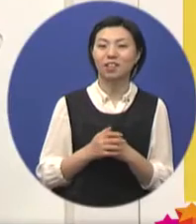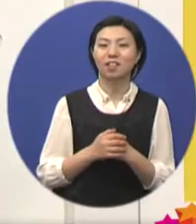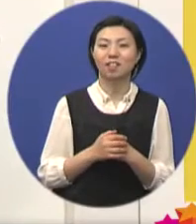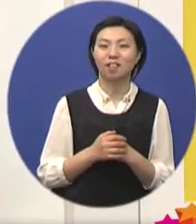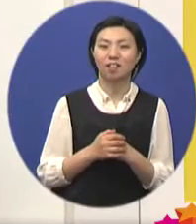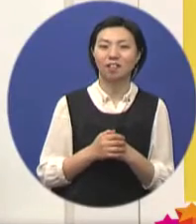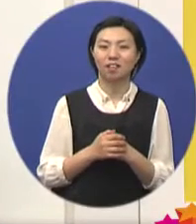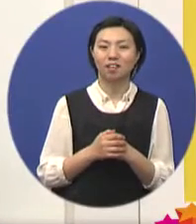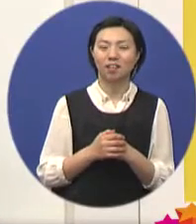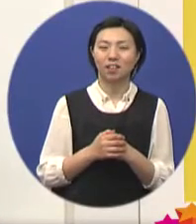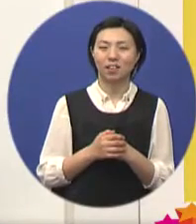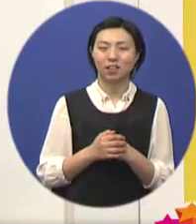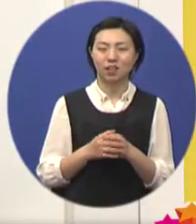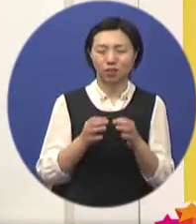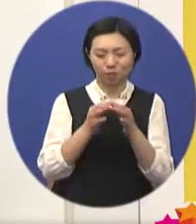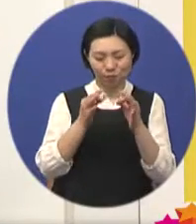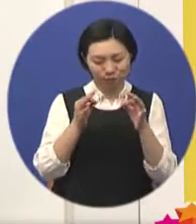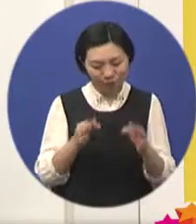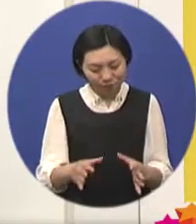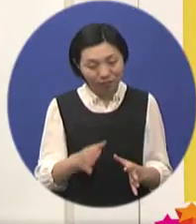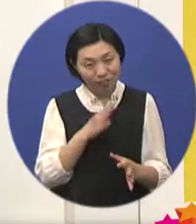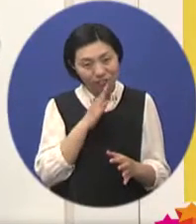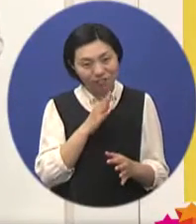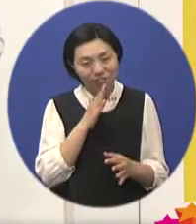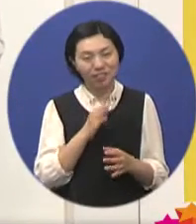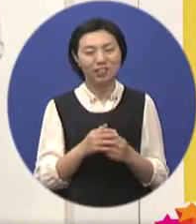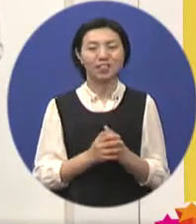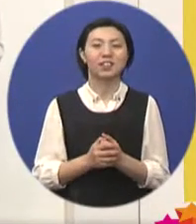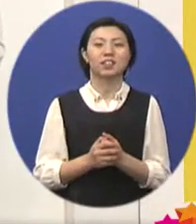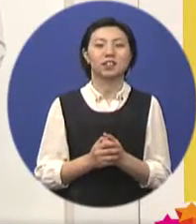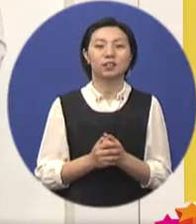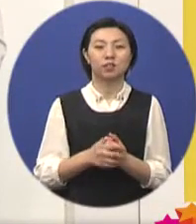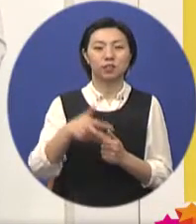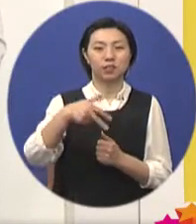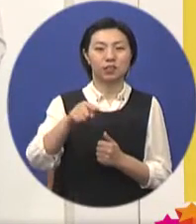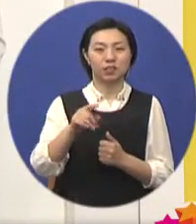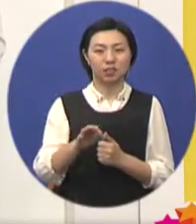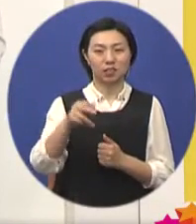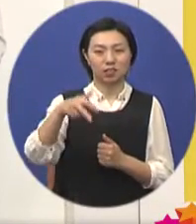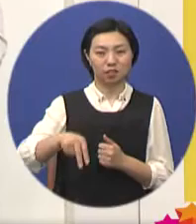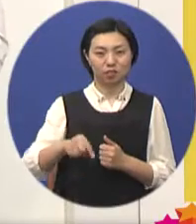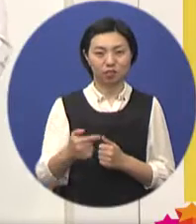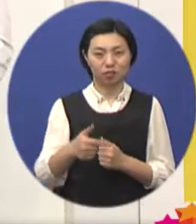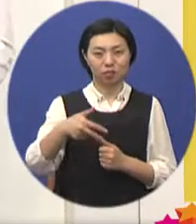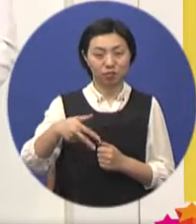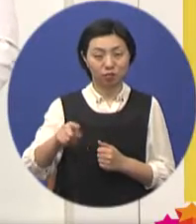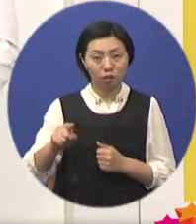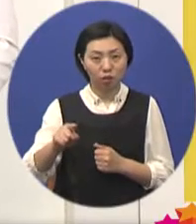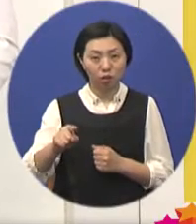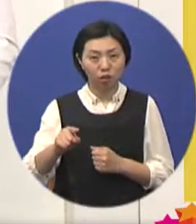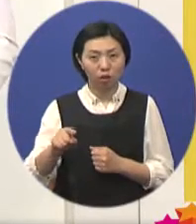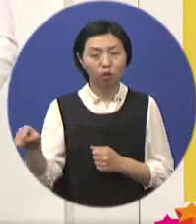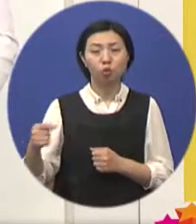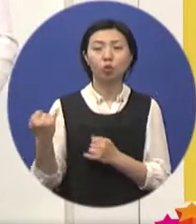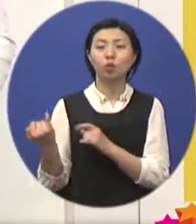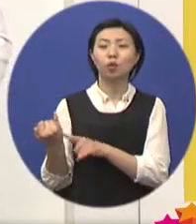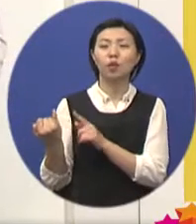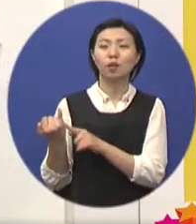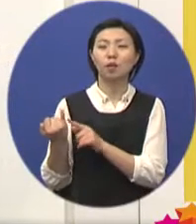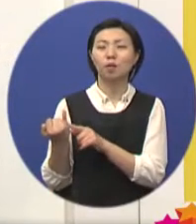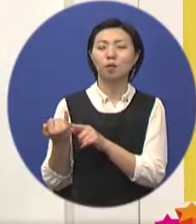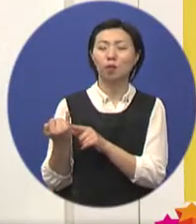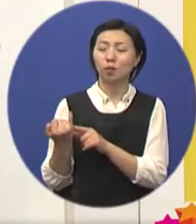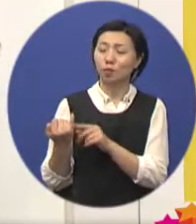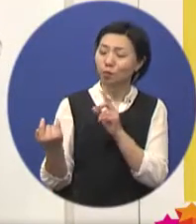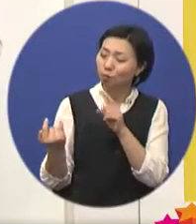아이고, 안녕하세요. 오랜만이에요. 네. 네. 장순자 어머니. 네, 네. 아이, 트로트 천사만 보이고